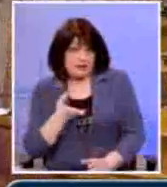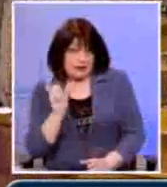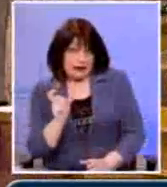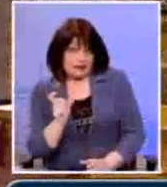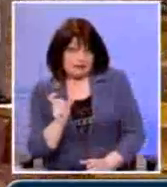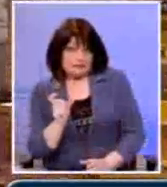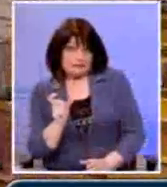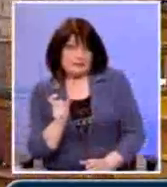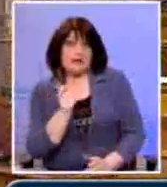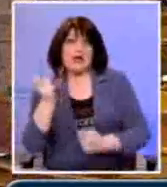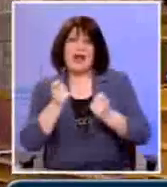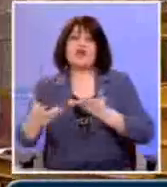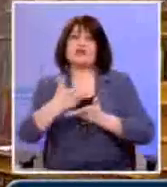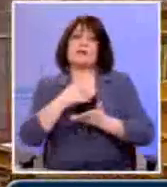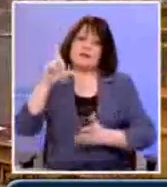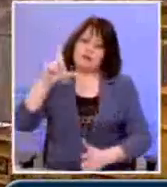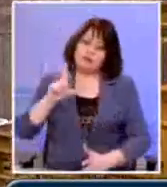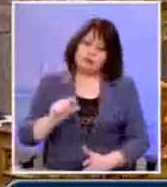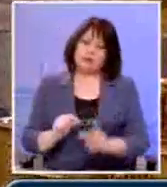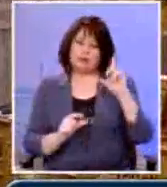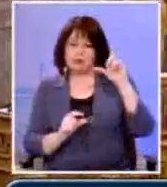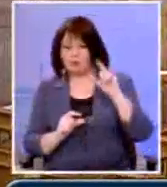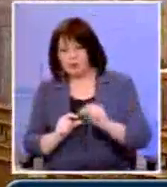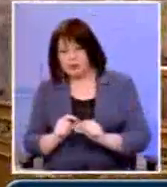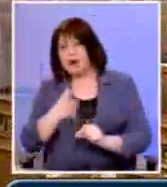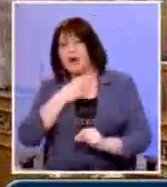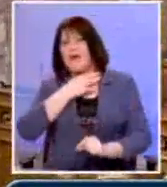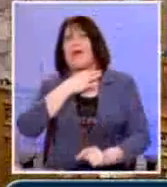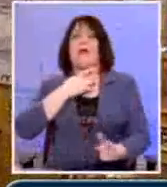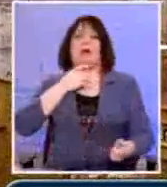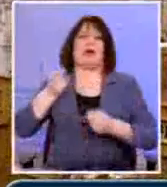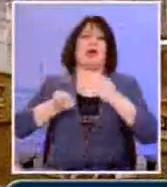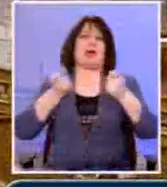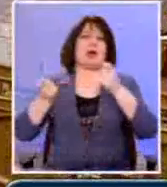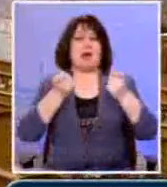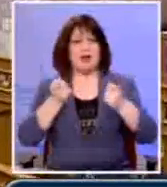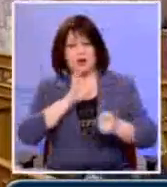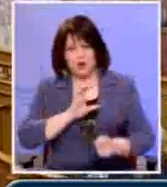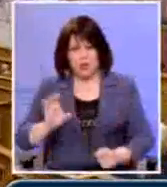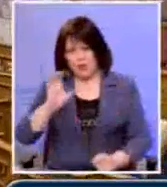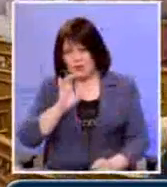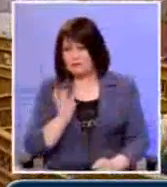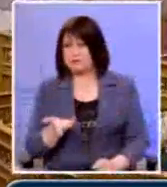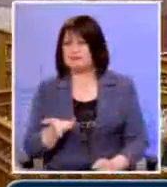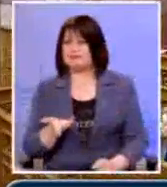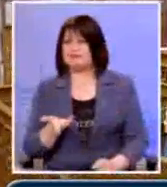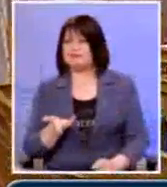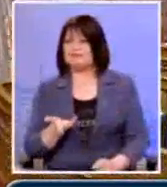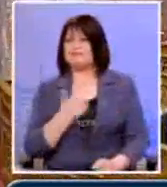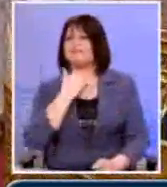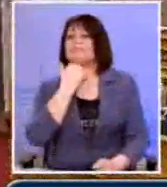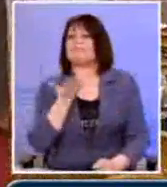όταν μειώνονται τα εισοδήματα στις υπερχρεωμένες περιοχές και χώρες είναι αδύνατο